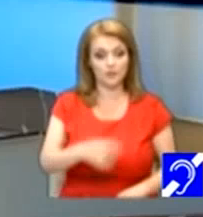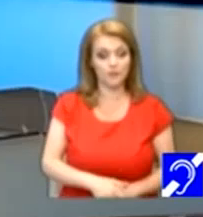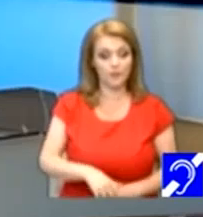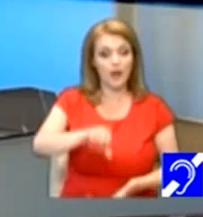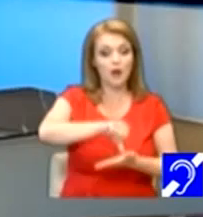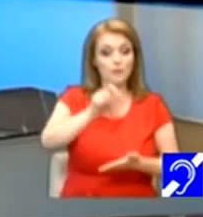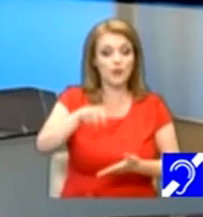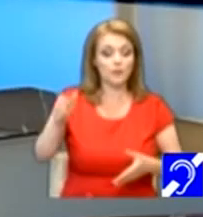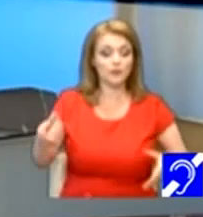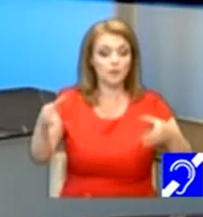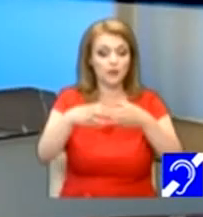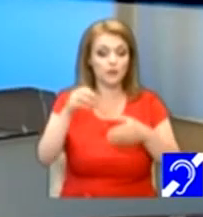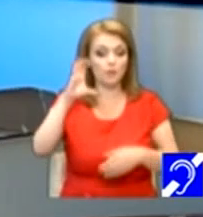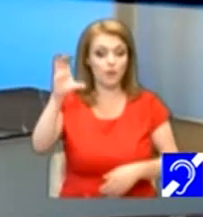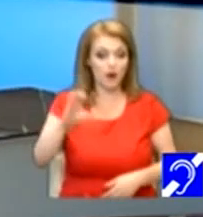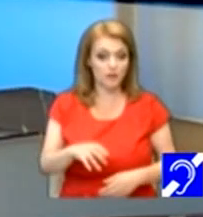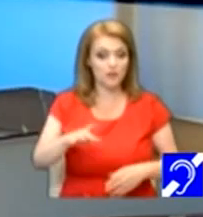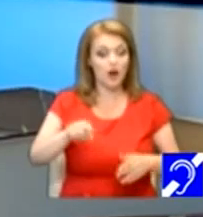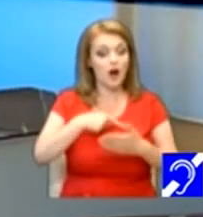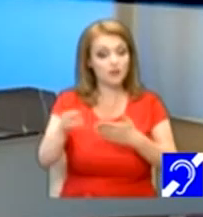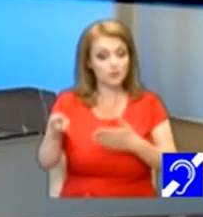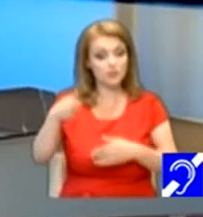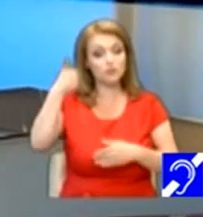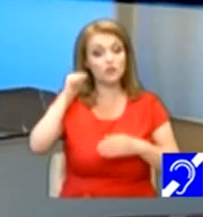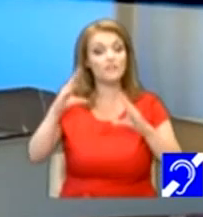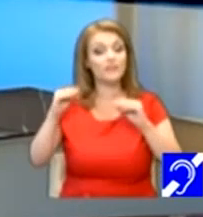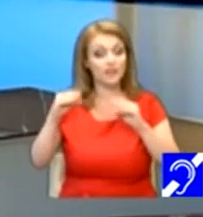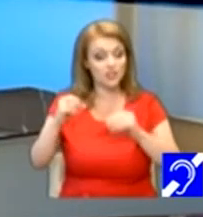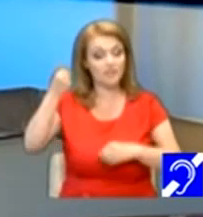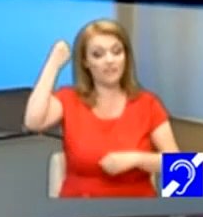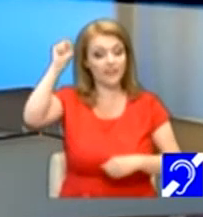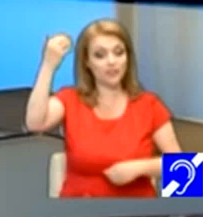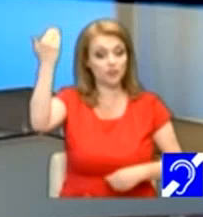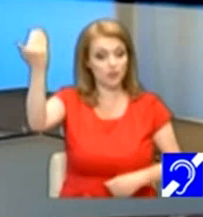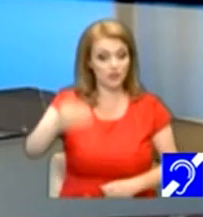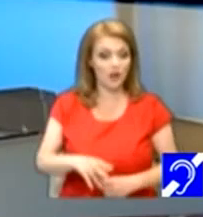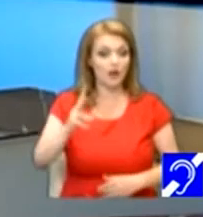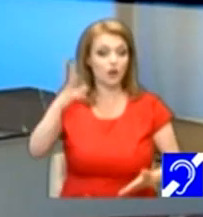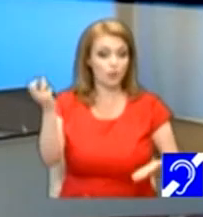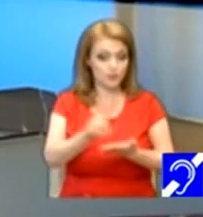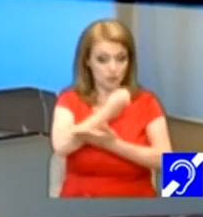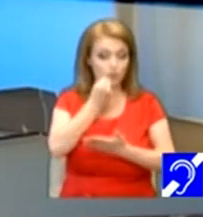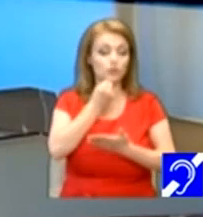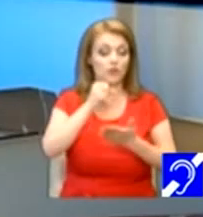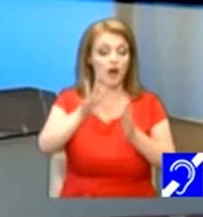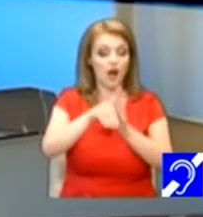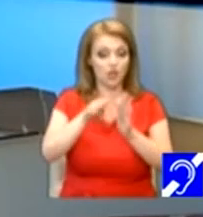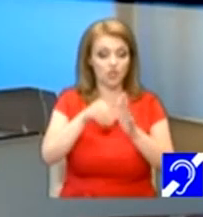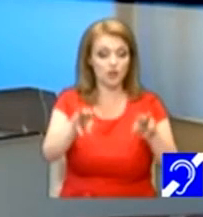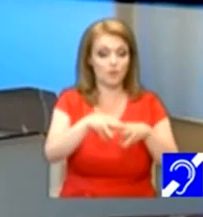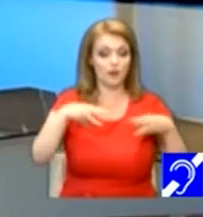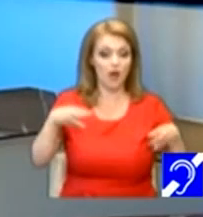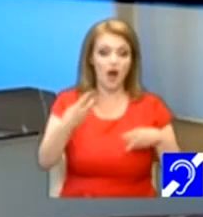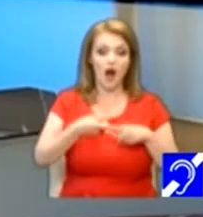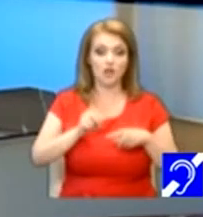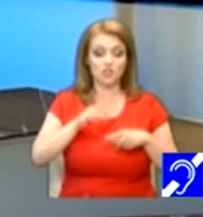Membrii Partidului Acțiune și Solidaritate au sărbătorit încă de aseară victoria categorică obținută la alegerile parlamentare. Acest